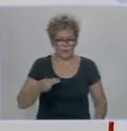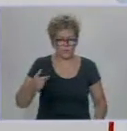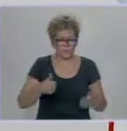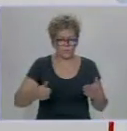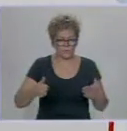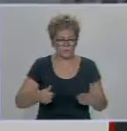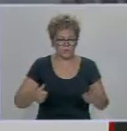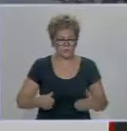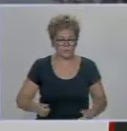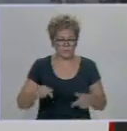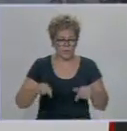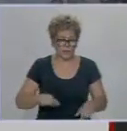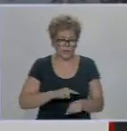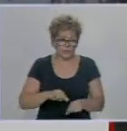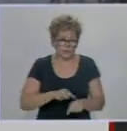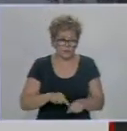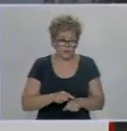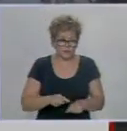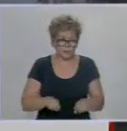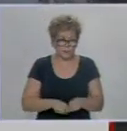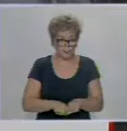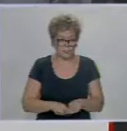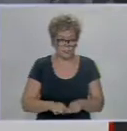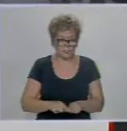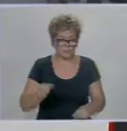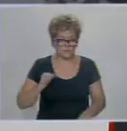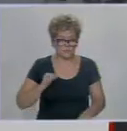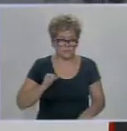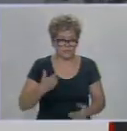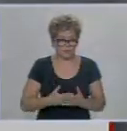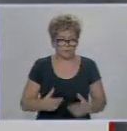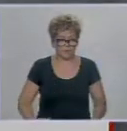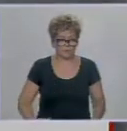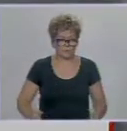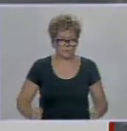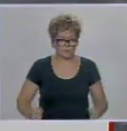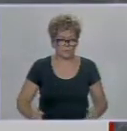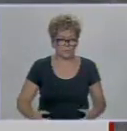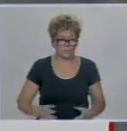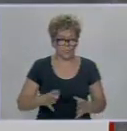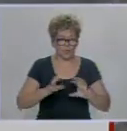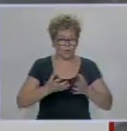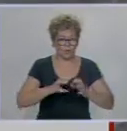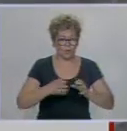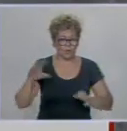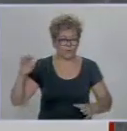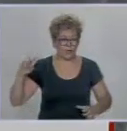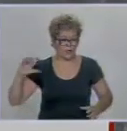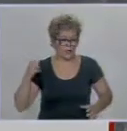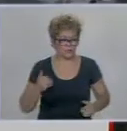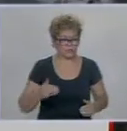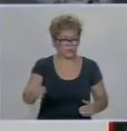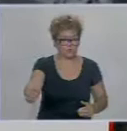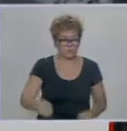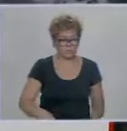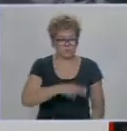trecut ceva timp și iată că situația s-a agravat. Oamenii se tem pentru sănătatea lor și cred că bomba ecologică este doar la început, în timp ce oficialitățile locale spun